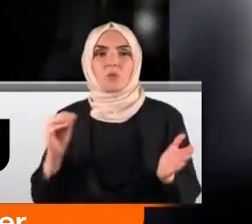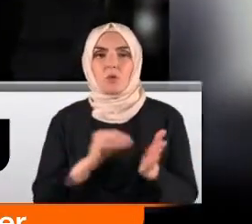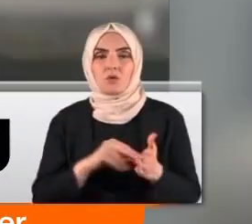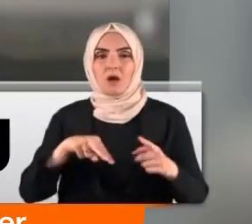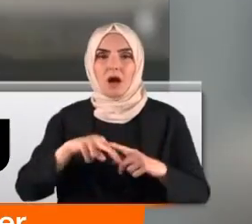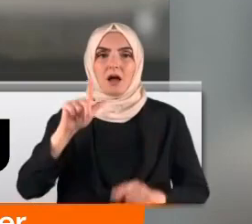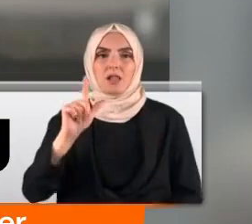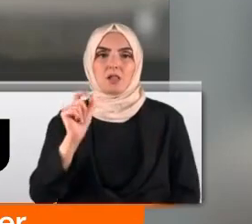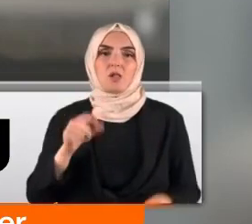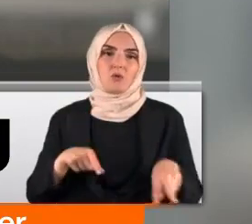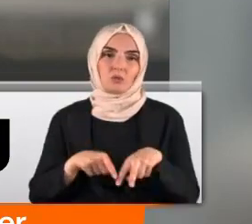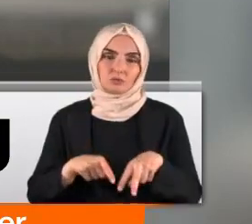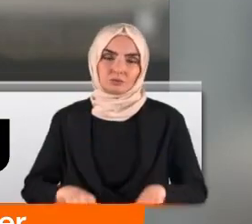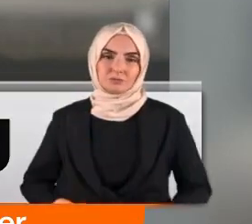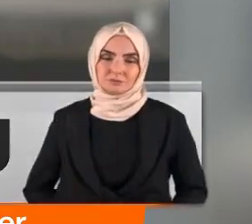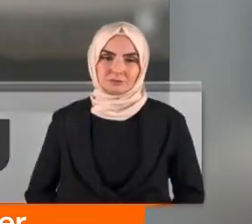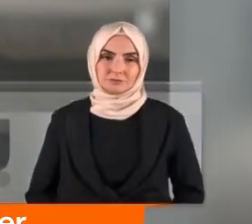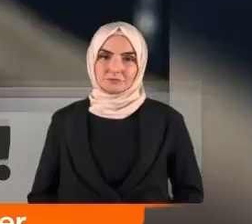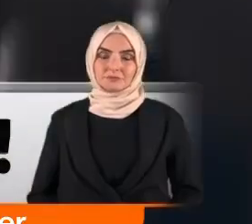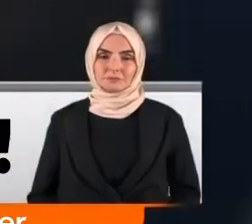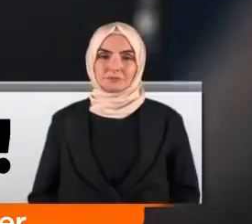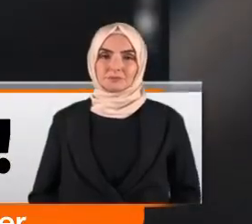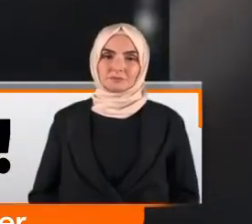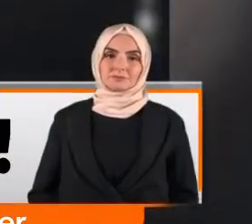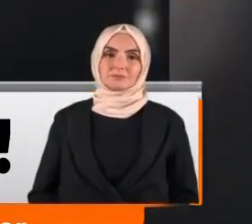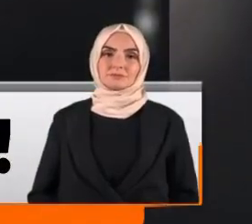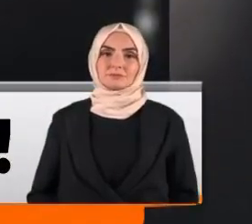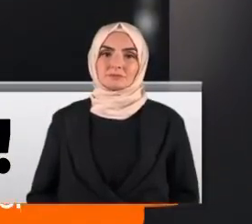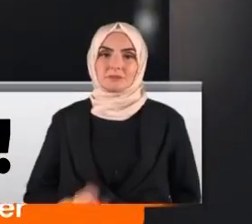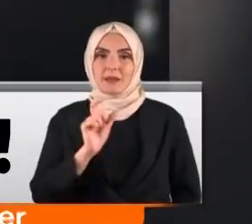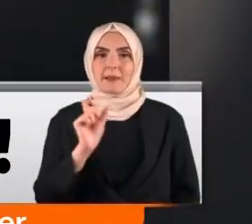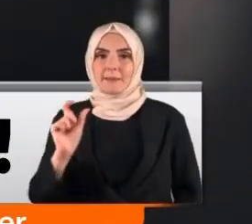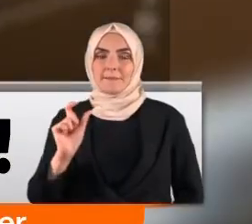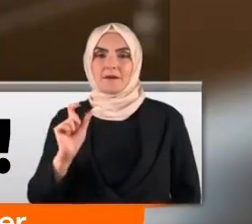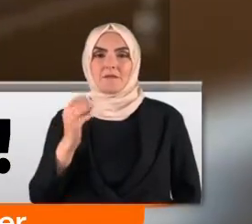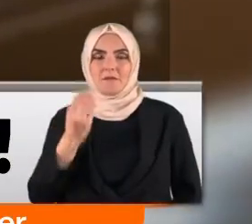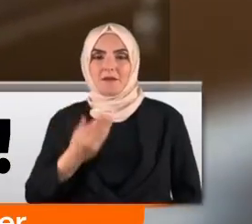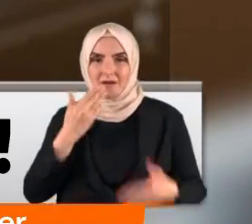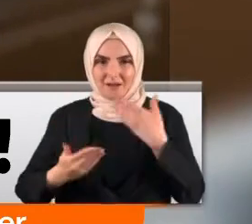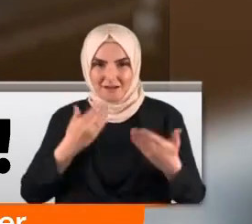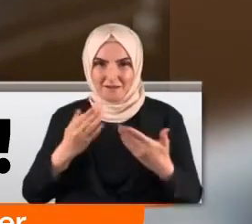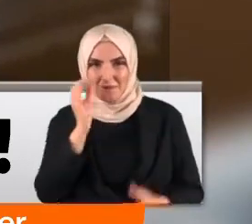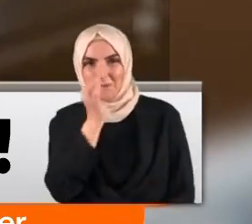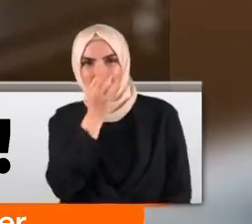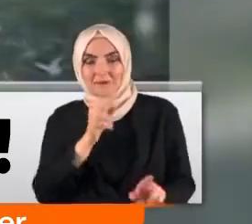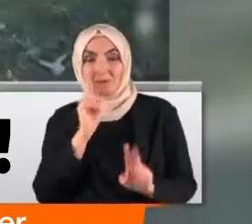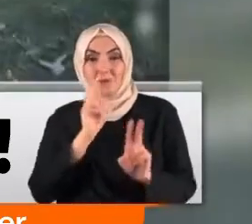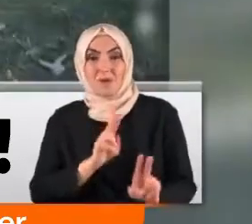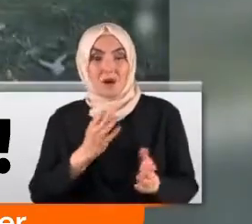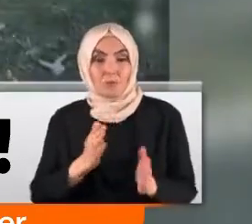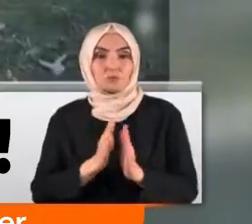a solid, transparent shape that looks like glass. Kelimelere döküldüğünde çok basit gibi görünen bu teknoloji bir devrim niteliğinde.